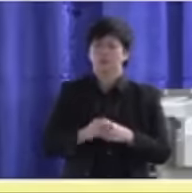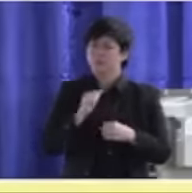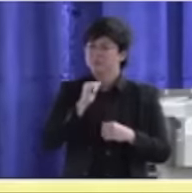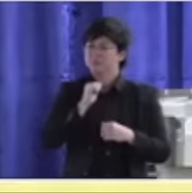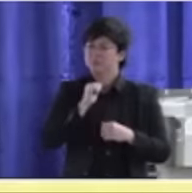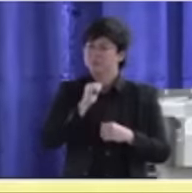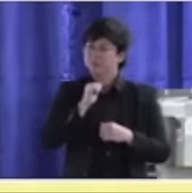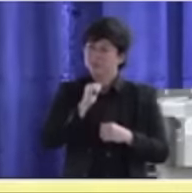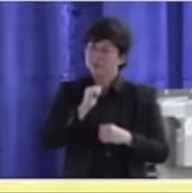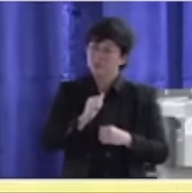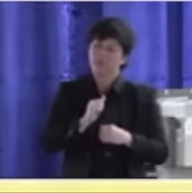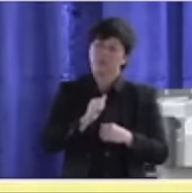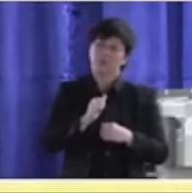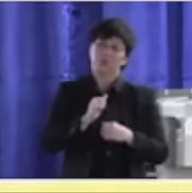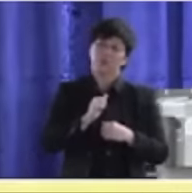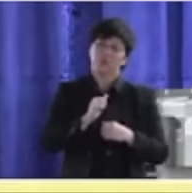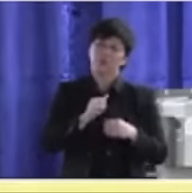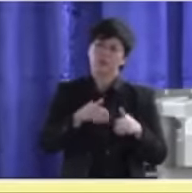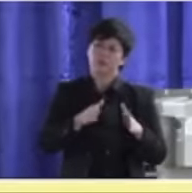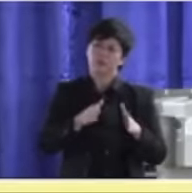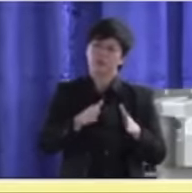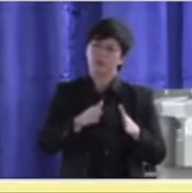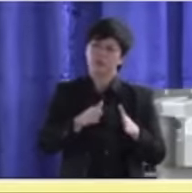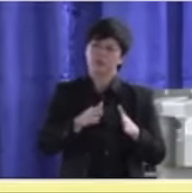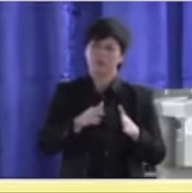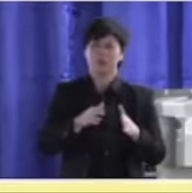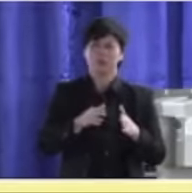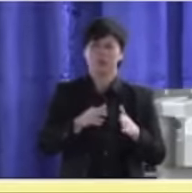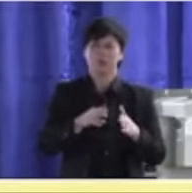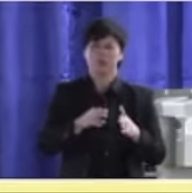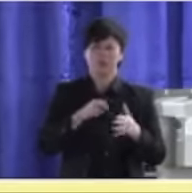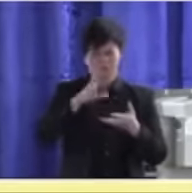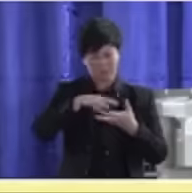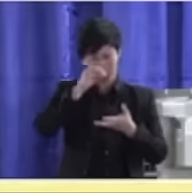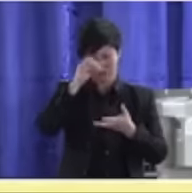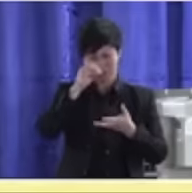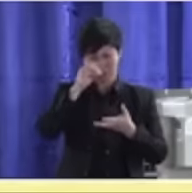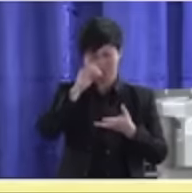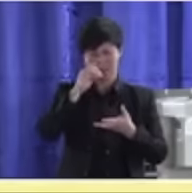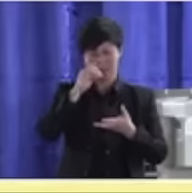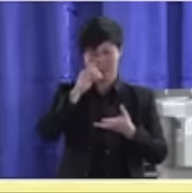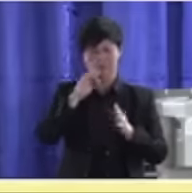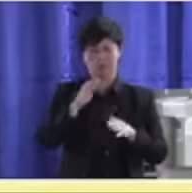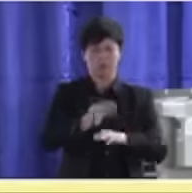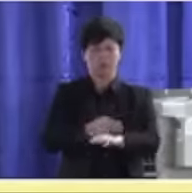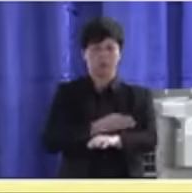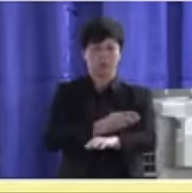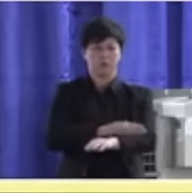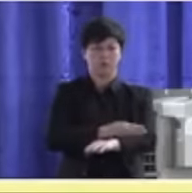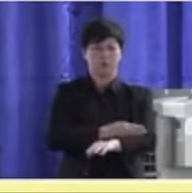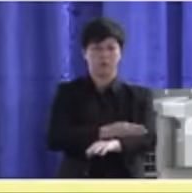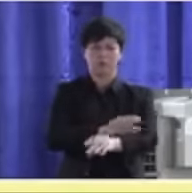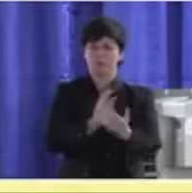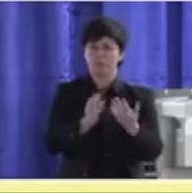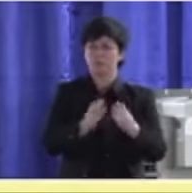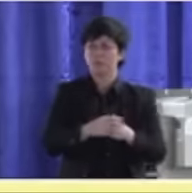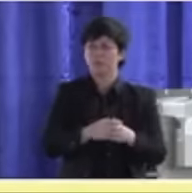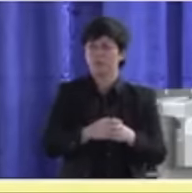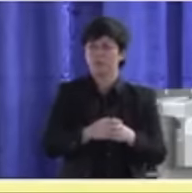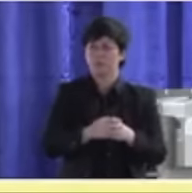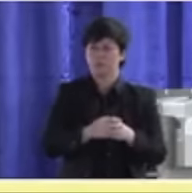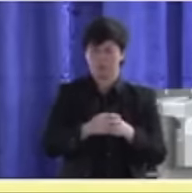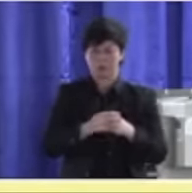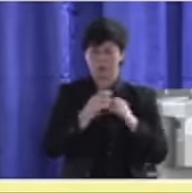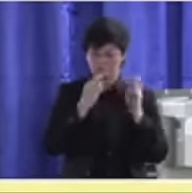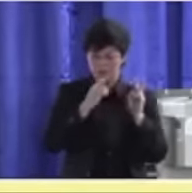naghahabol tayo, may learning losses tayo, may gusto tayong learning recovery, lalabas yung PISA results,